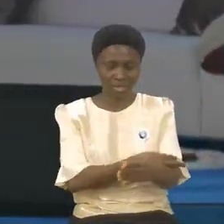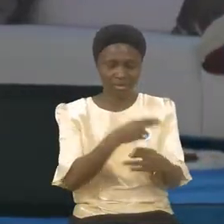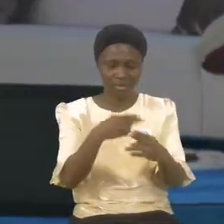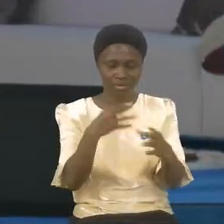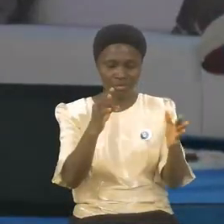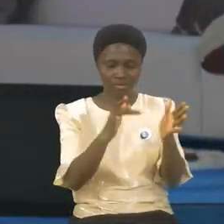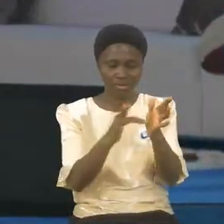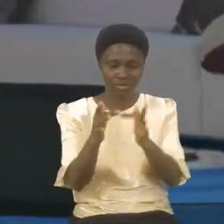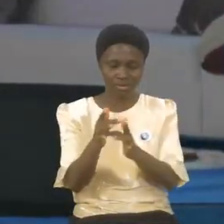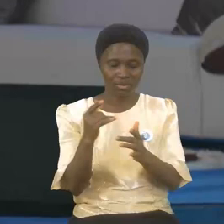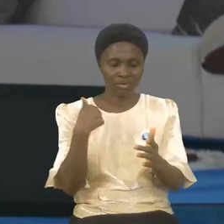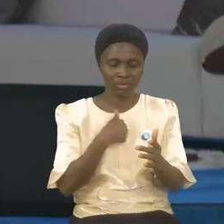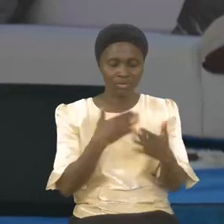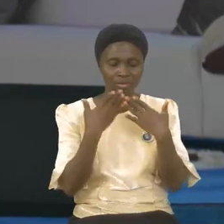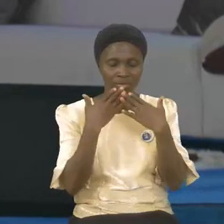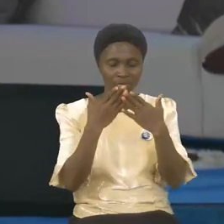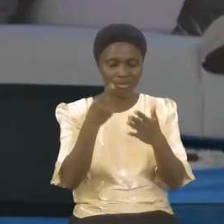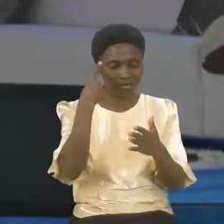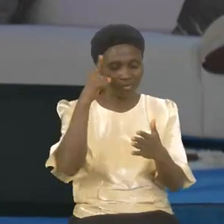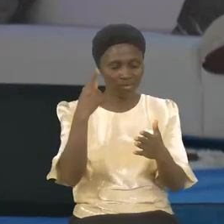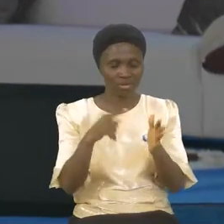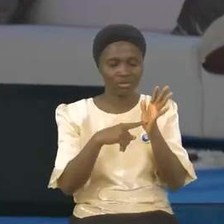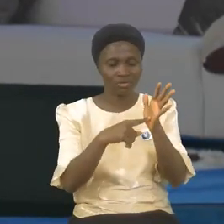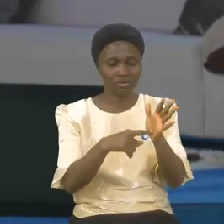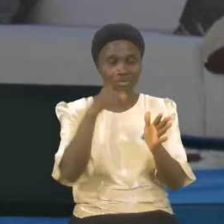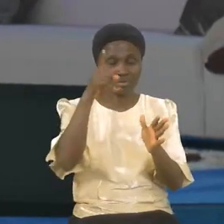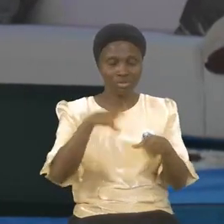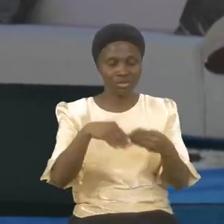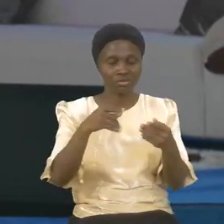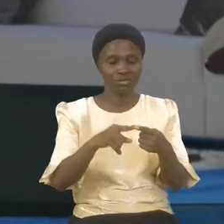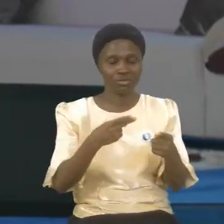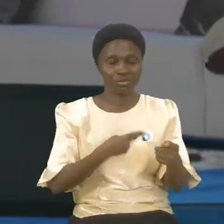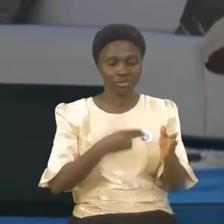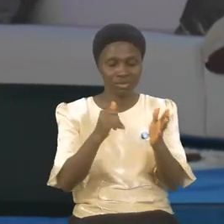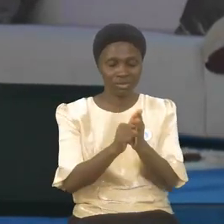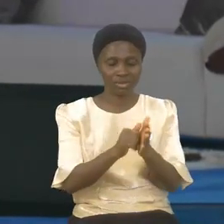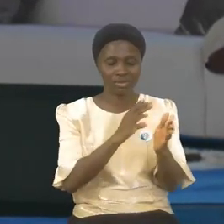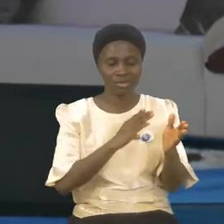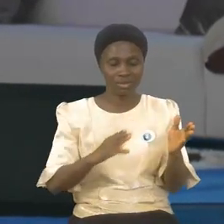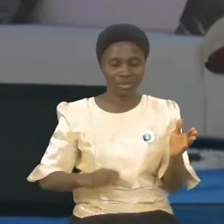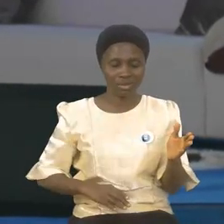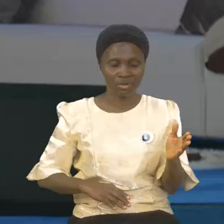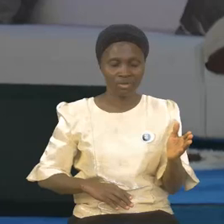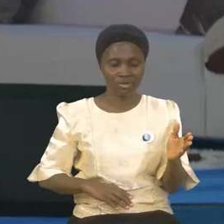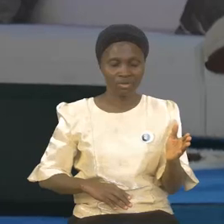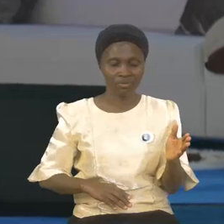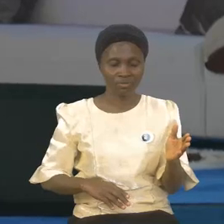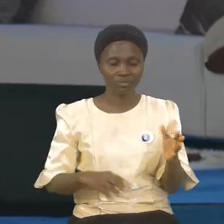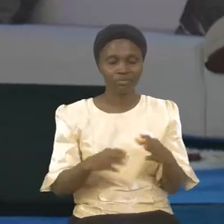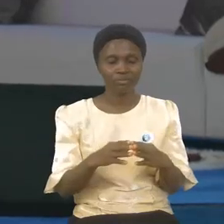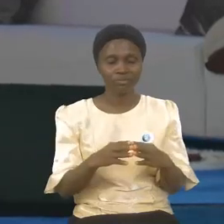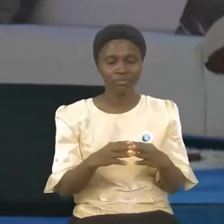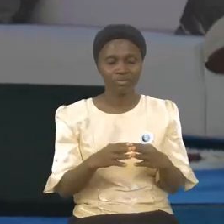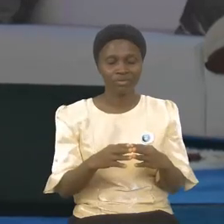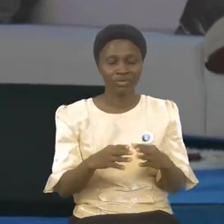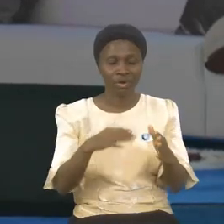au nom puissant de Jésus te remercions pour la révélation que tu nous as donné que Christ a tout le pouvoir